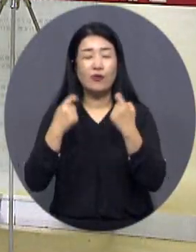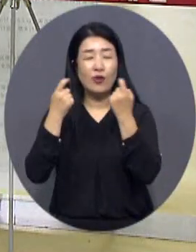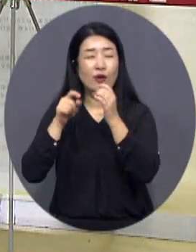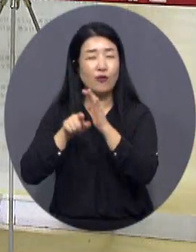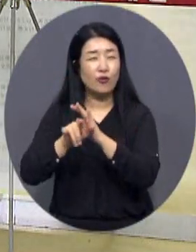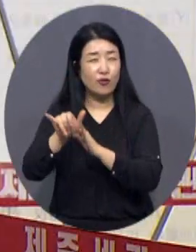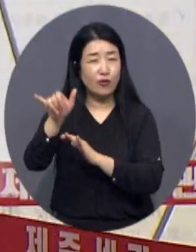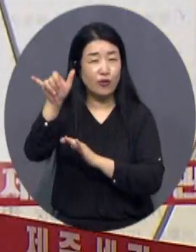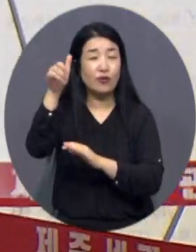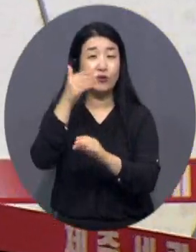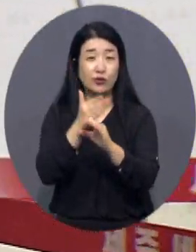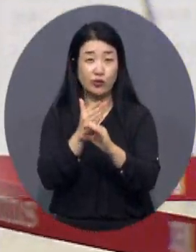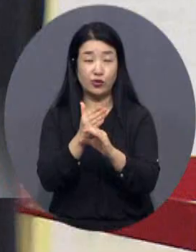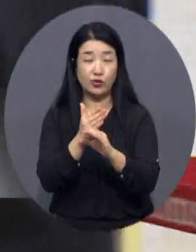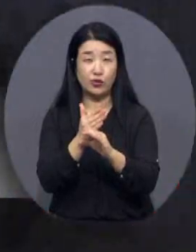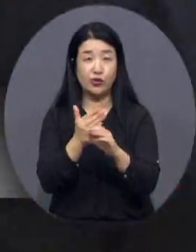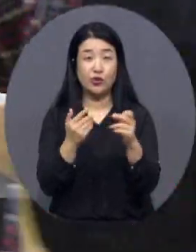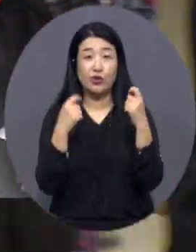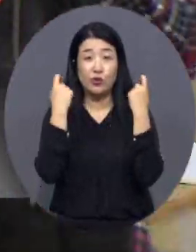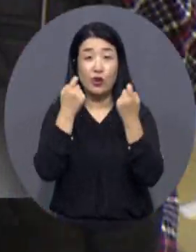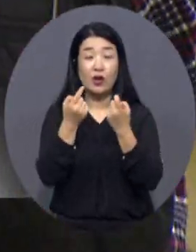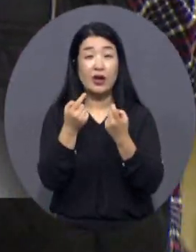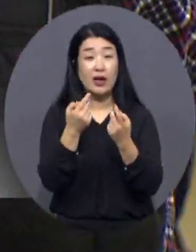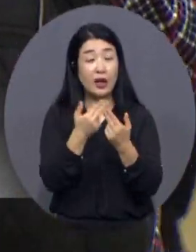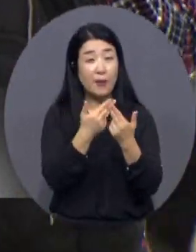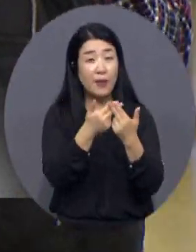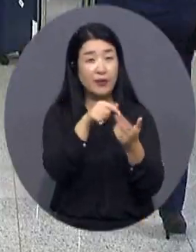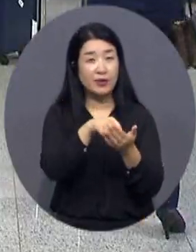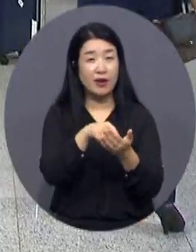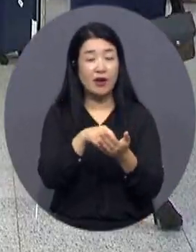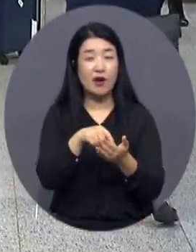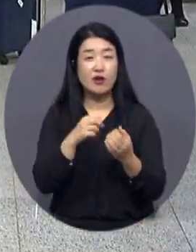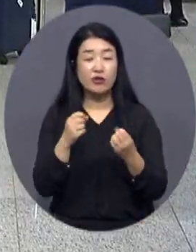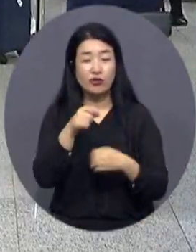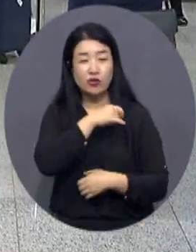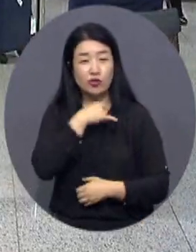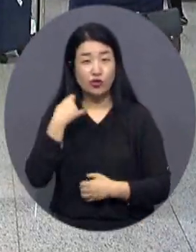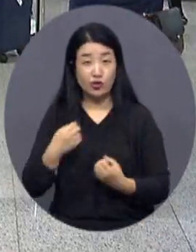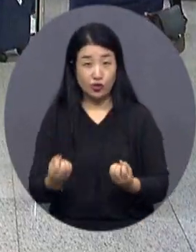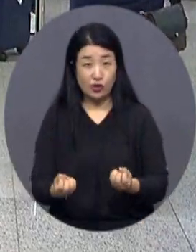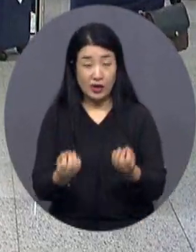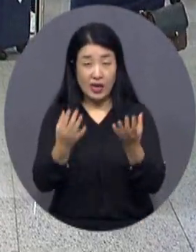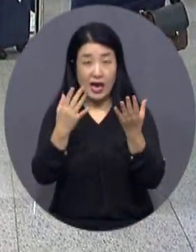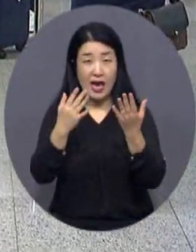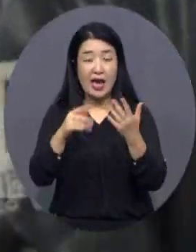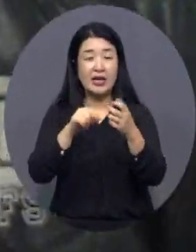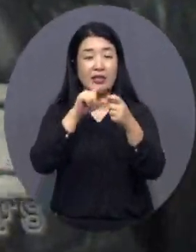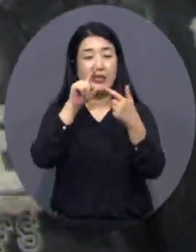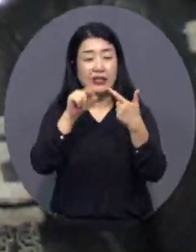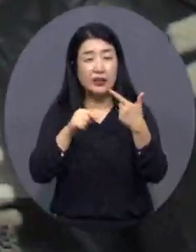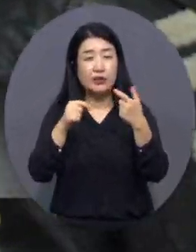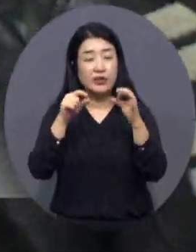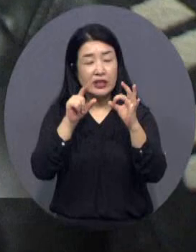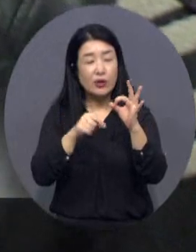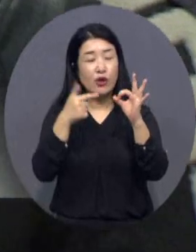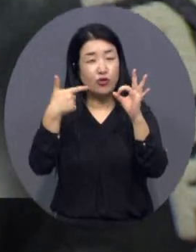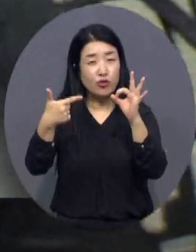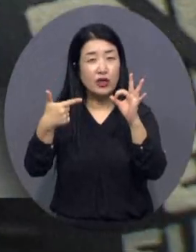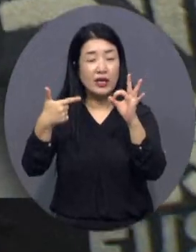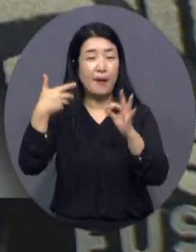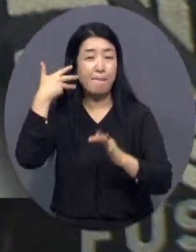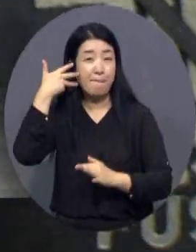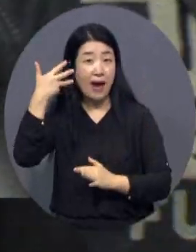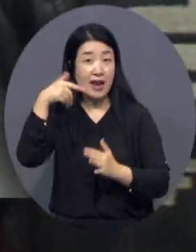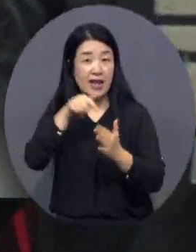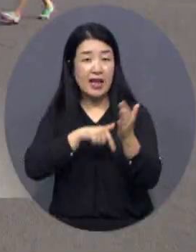보입니다. 제주도 관광협회에 따르면 국경절 연휴인 오는 29일부터 다음 달 6일까지 8일간 중국인